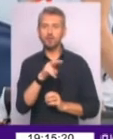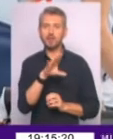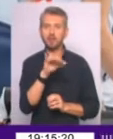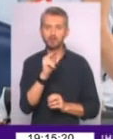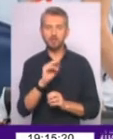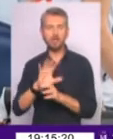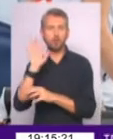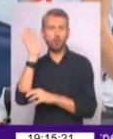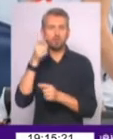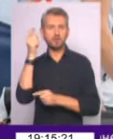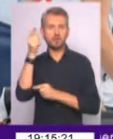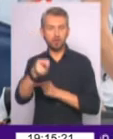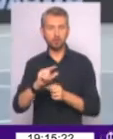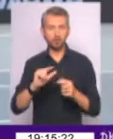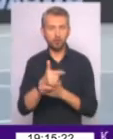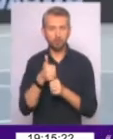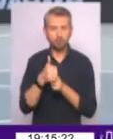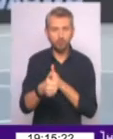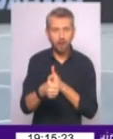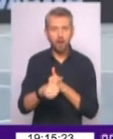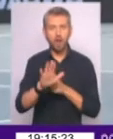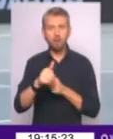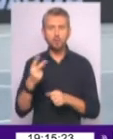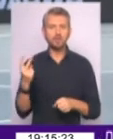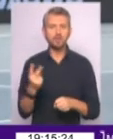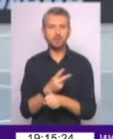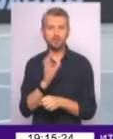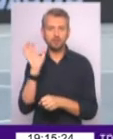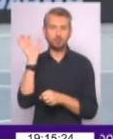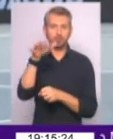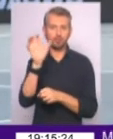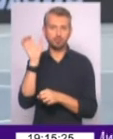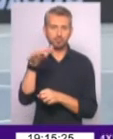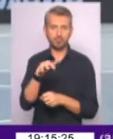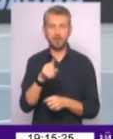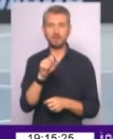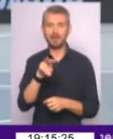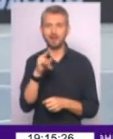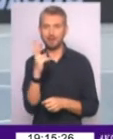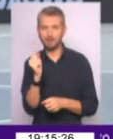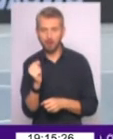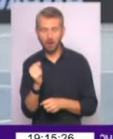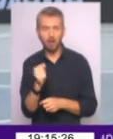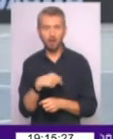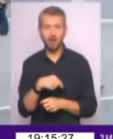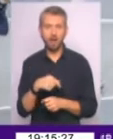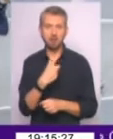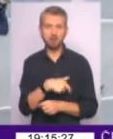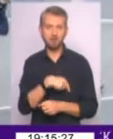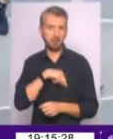китком здалеку знову створила перевагу українкам, а потім двічі з-за дуги поцілила Зарицька, деморалізувавши